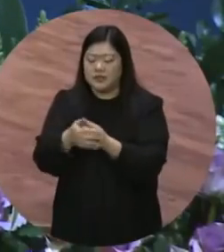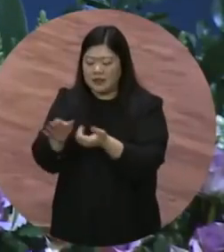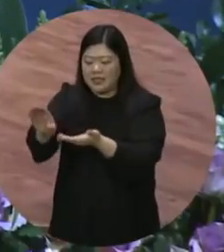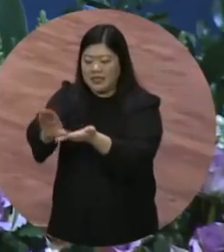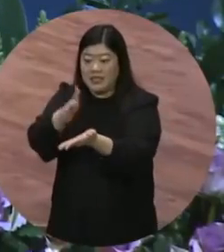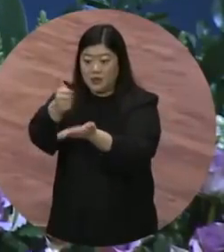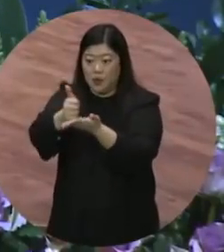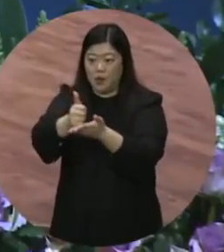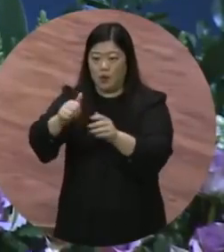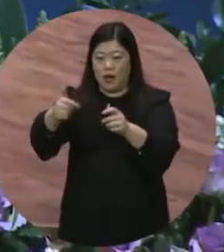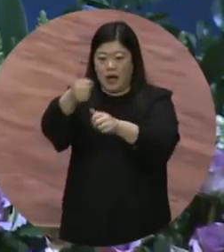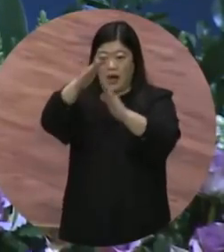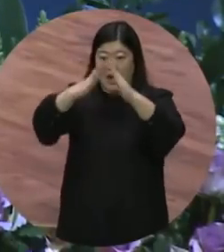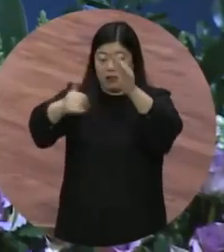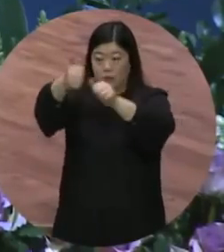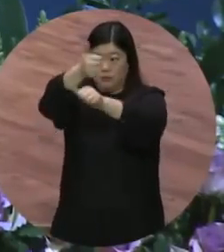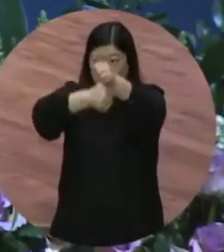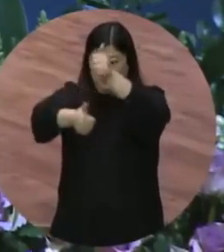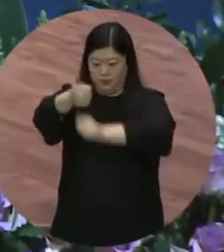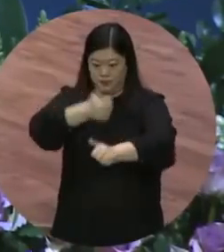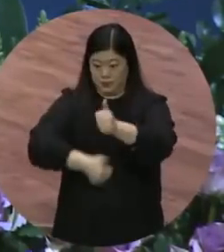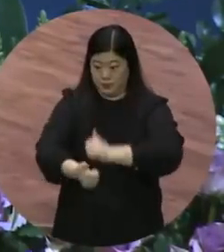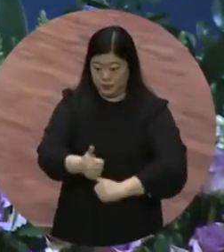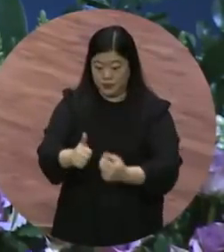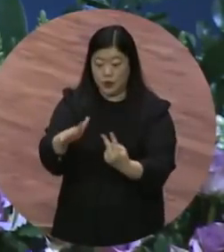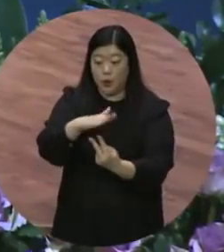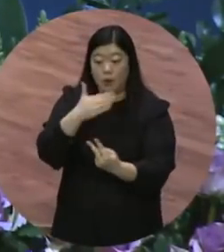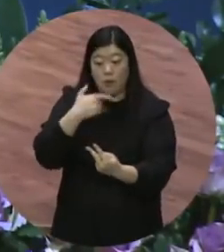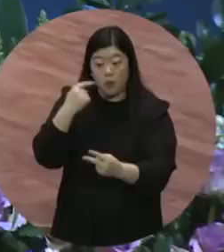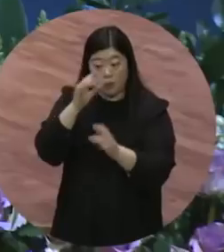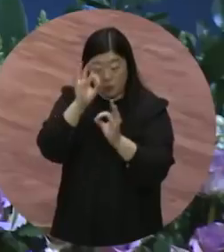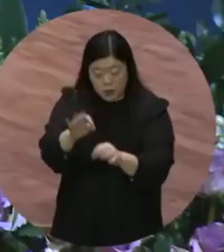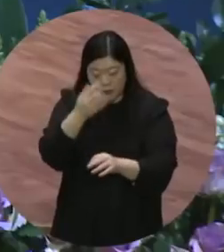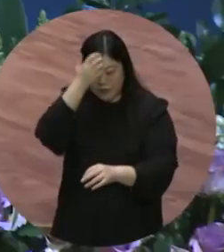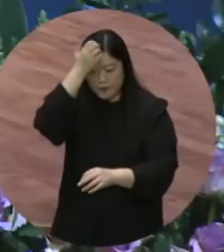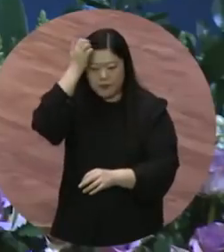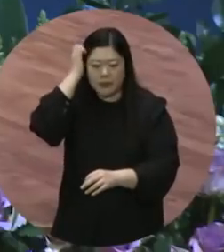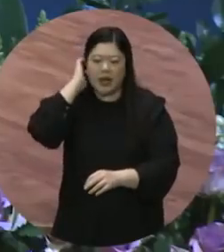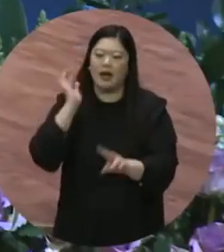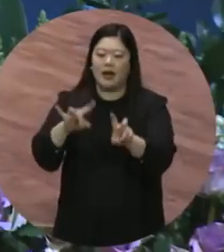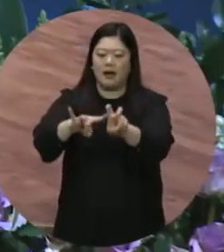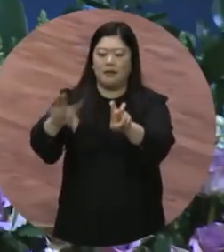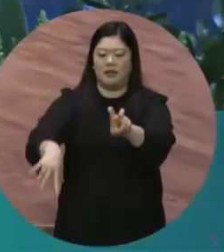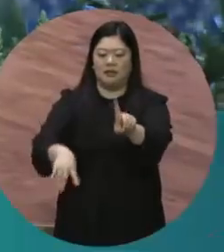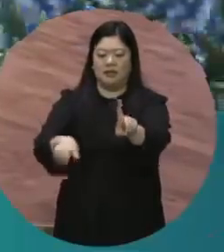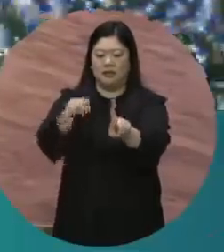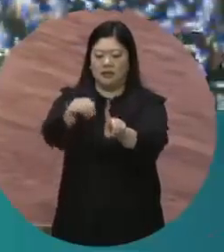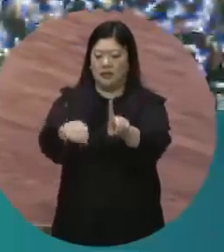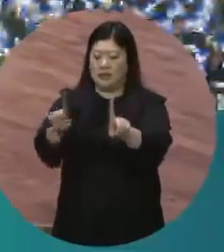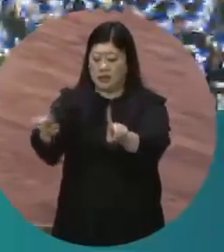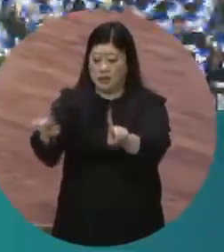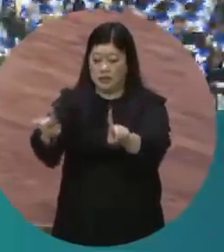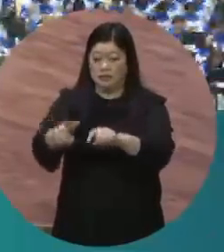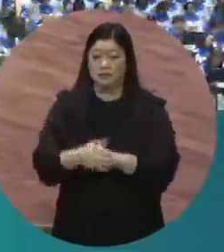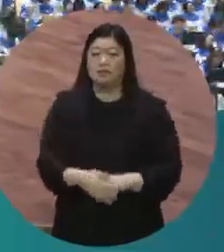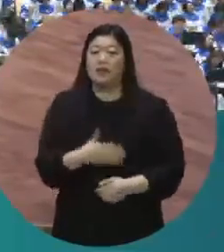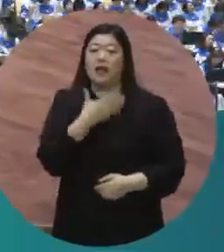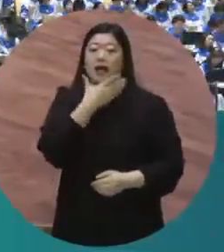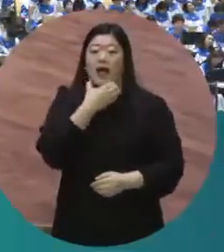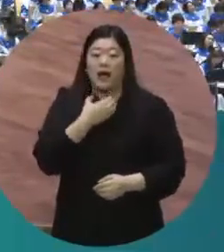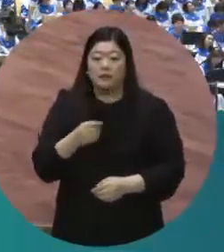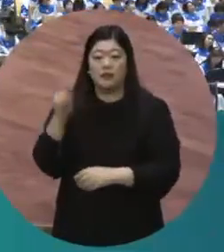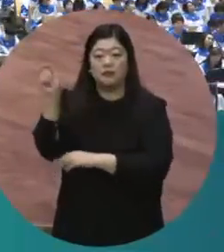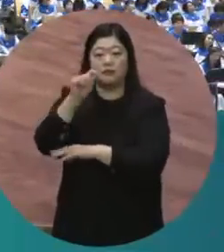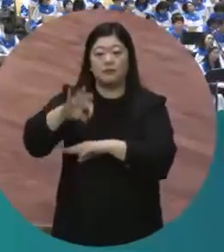설명하는데 첫 조상이 아브라함이라는 것을 성경은 밝히 말하고 있습니다. 마태복음 1장 1절에 보니까 아브라함과